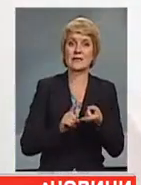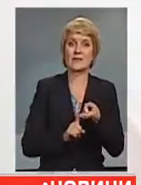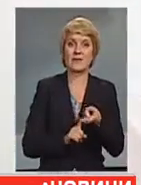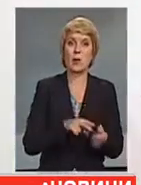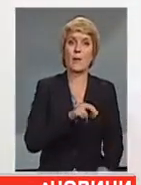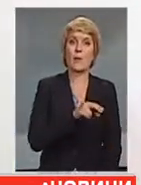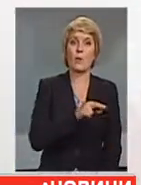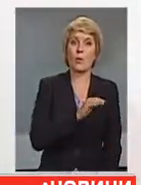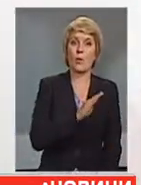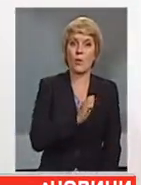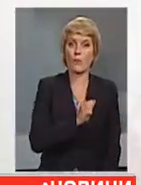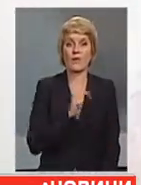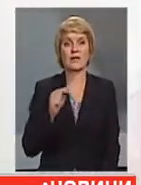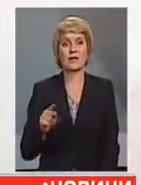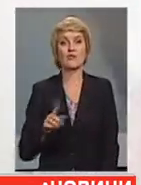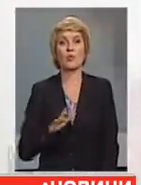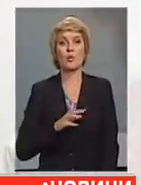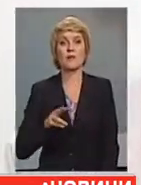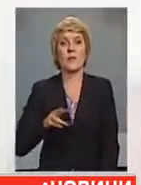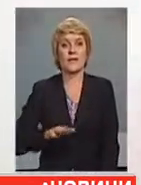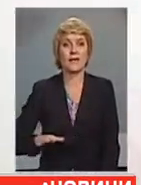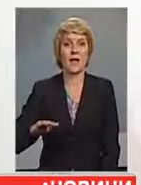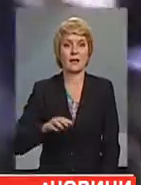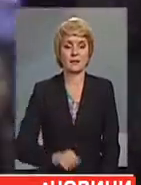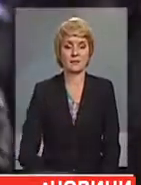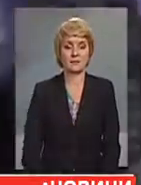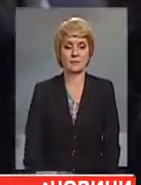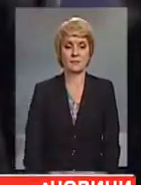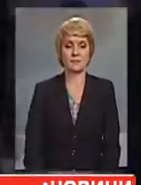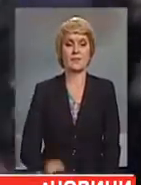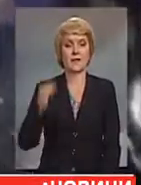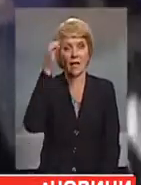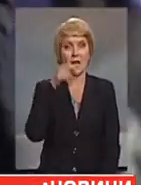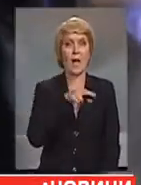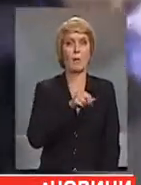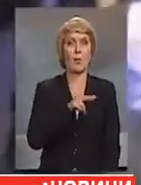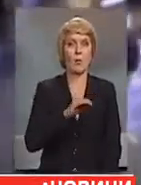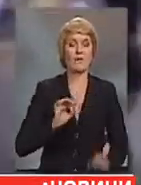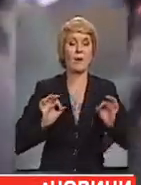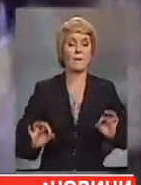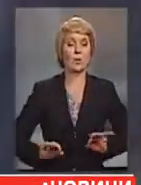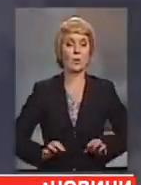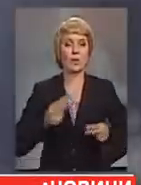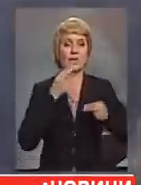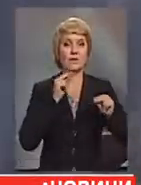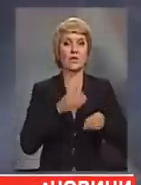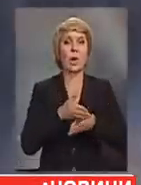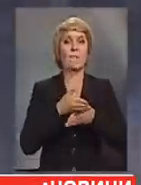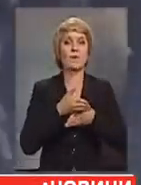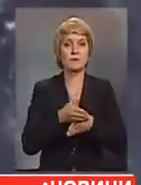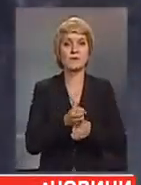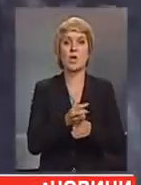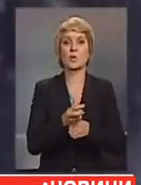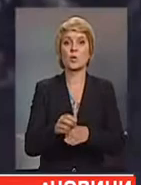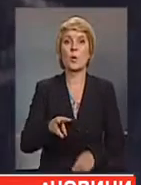Попова із тим, що було на Майдані. Нагадаю, Олександра Попова прокуратура звинувачує в посібництві розгону